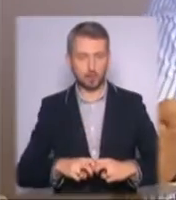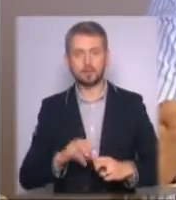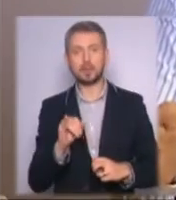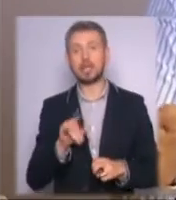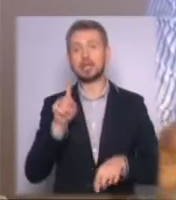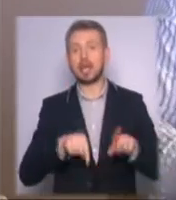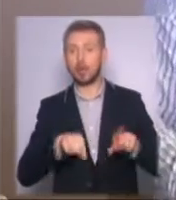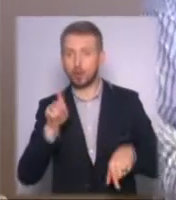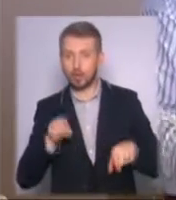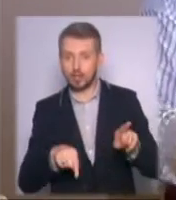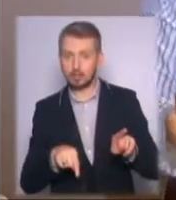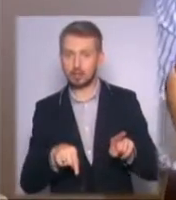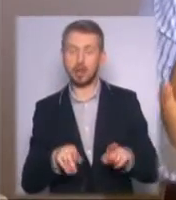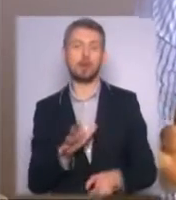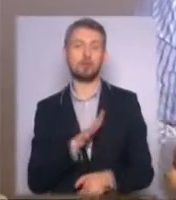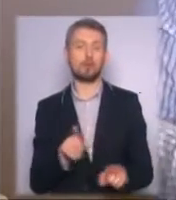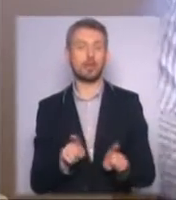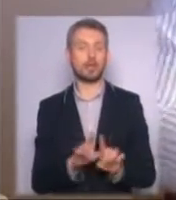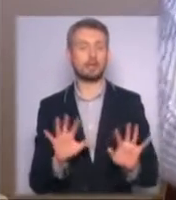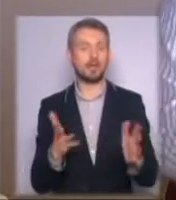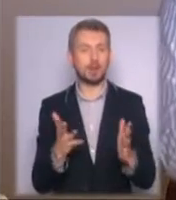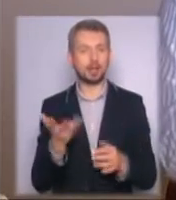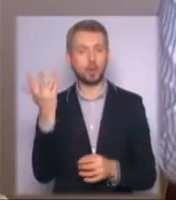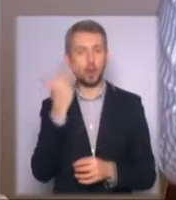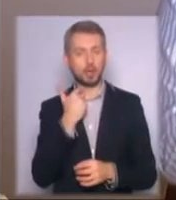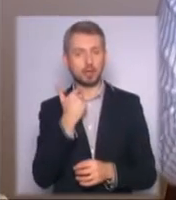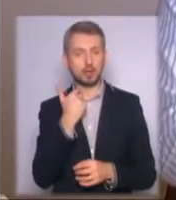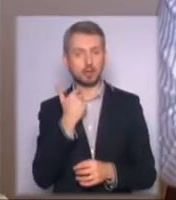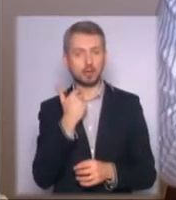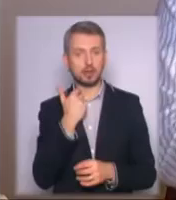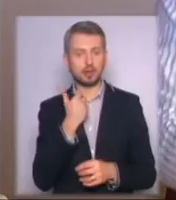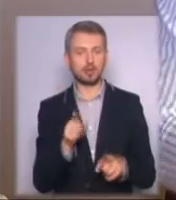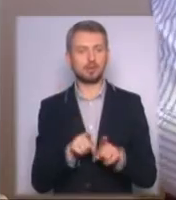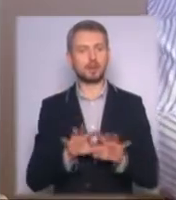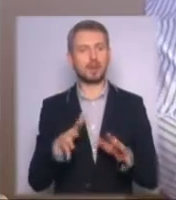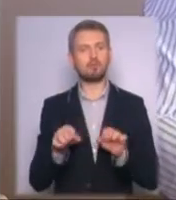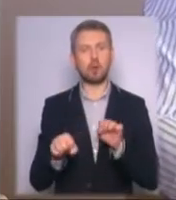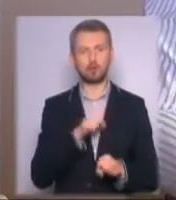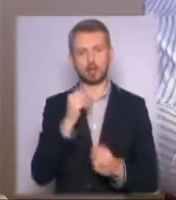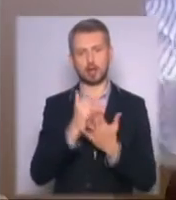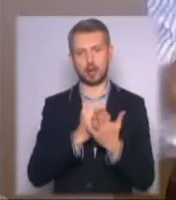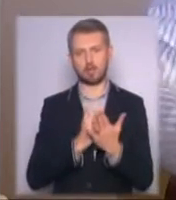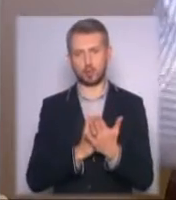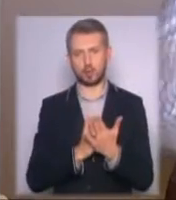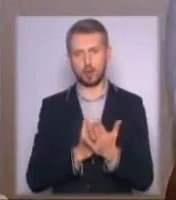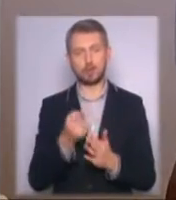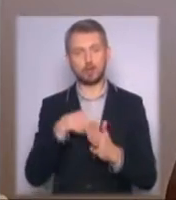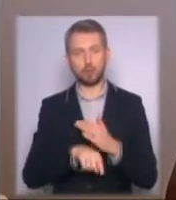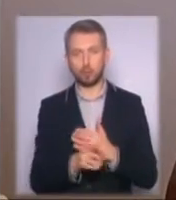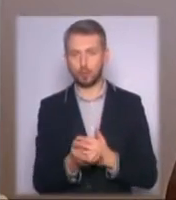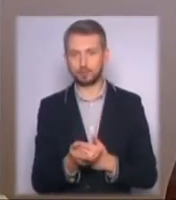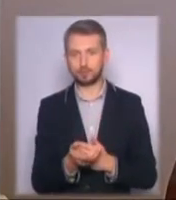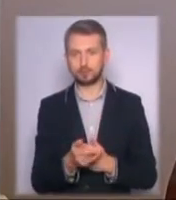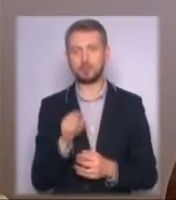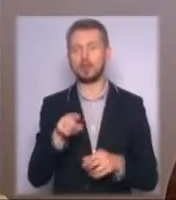деколи бувають такі випадки, коли йде, так сказати, порушення цього графіка. Тобто